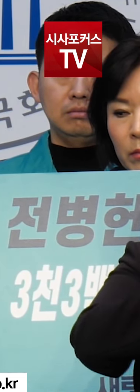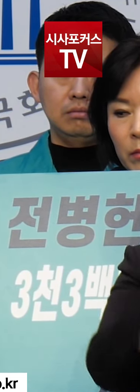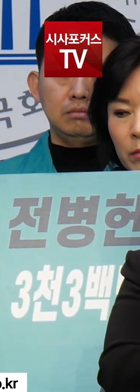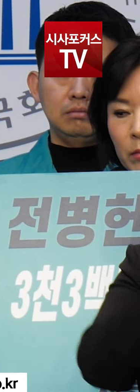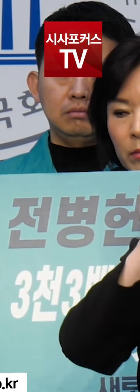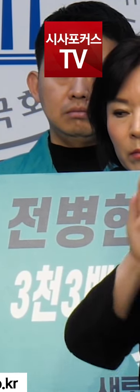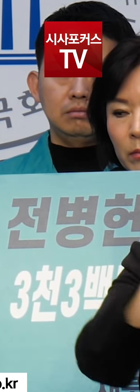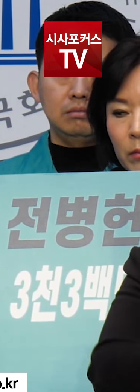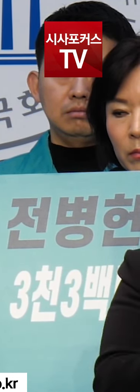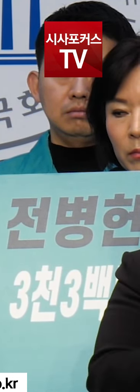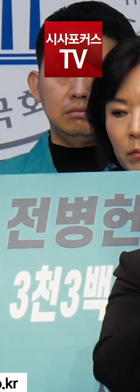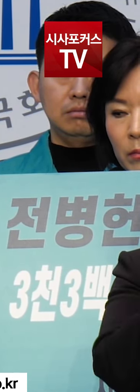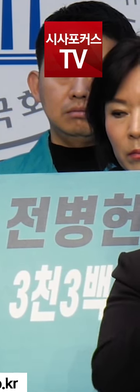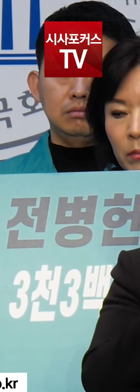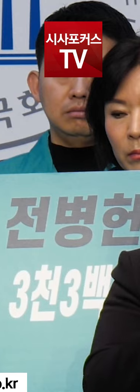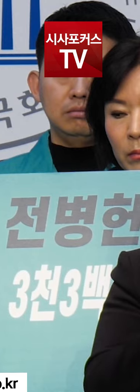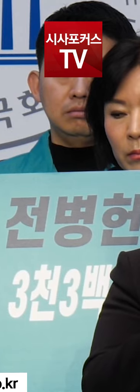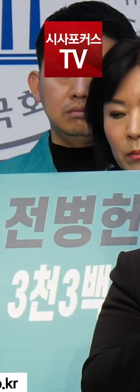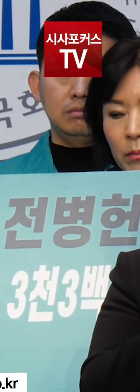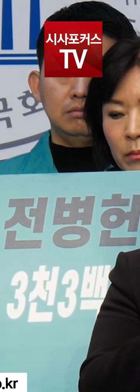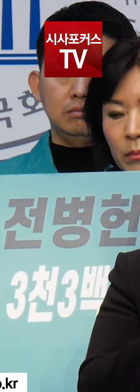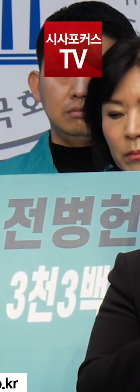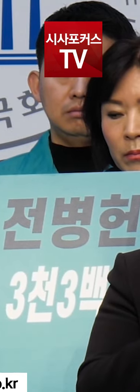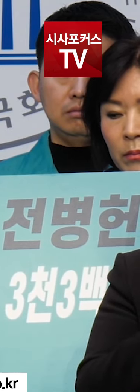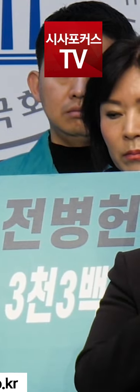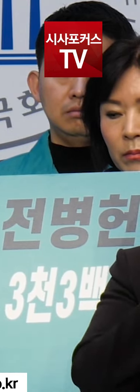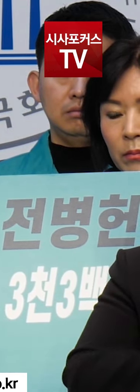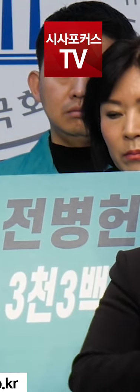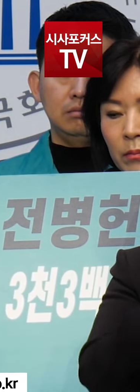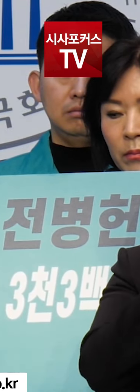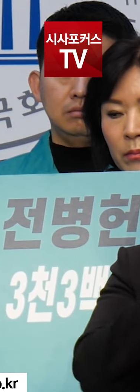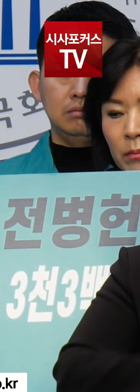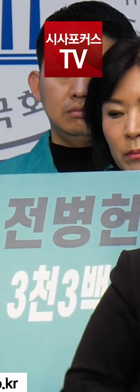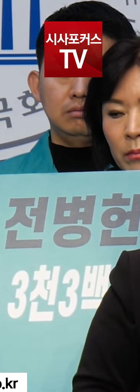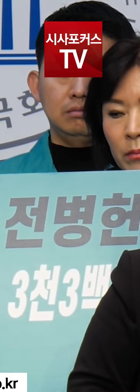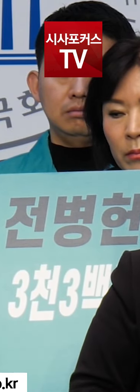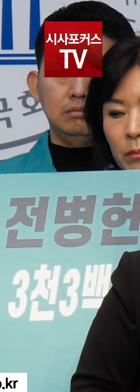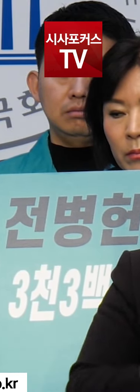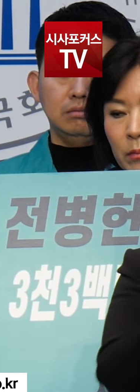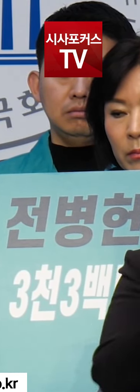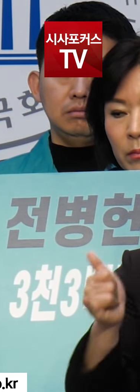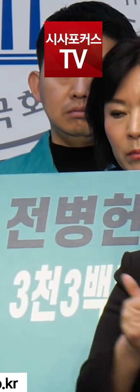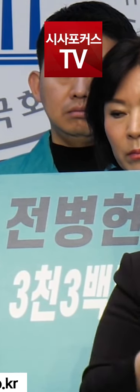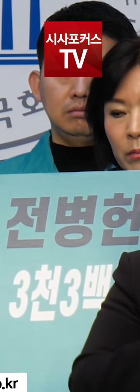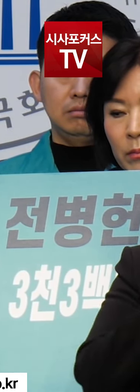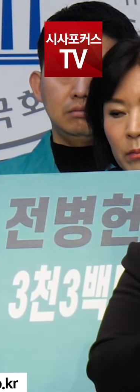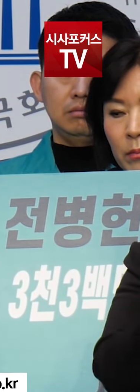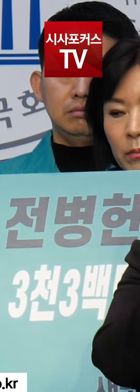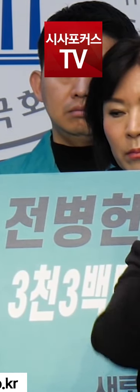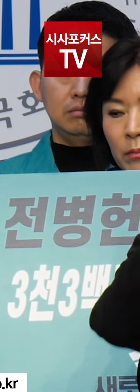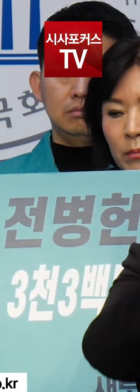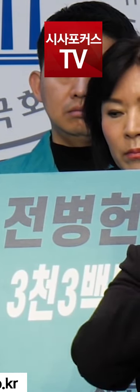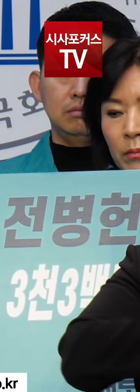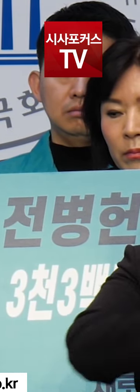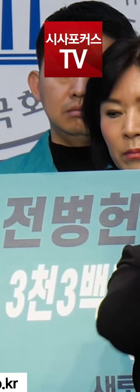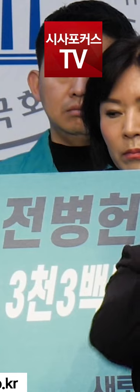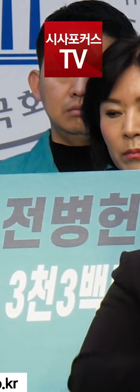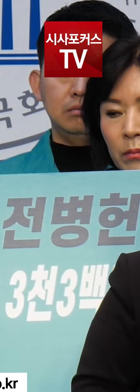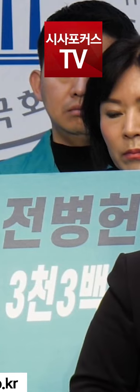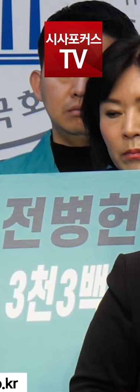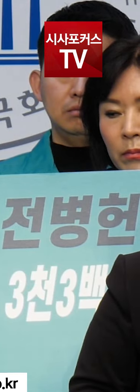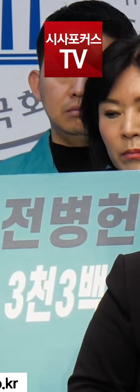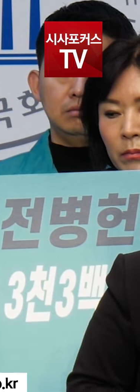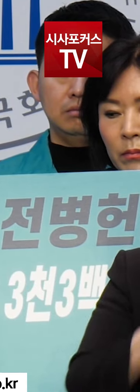미래를 만들어내는 것은 어렵지 않습니다. 국민들께서 이미 깨어나고 있습니다. 국민들께서